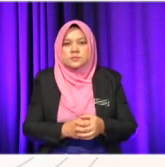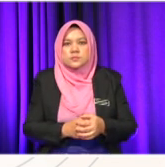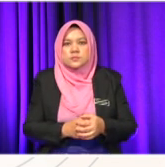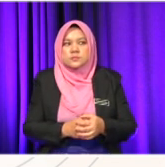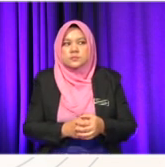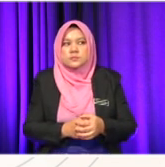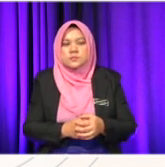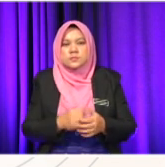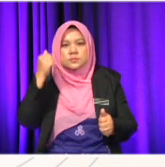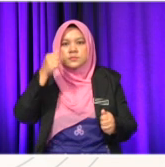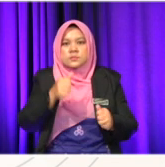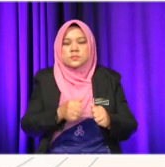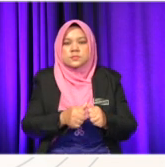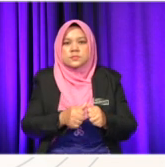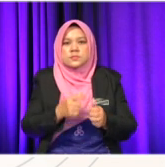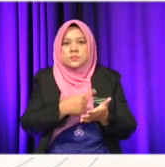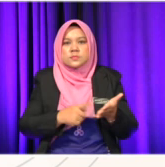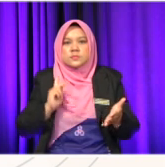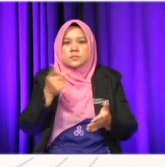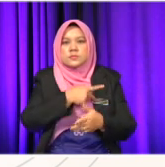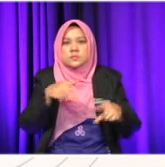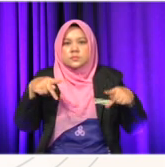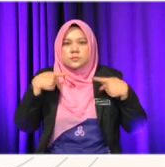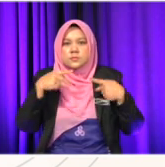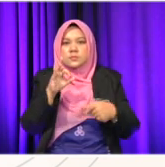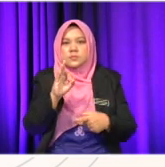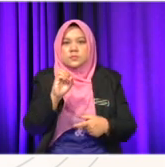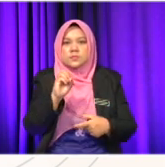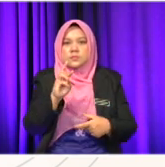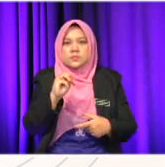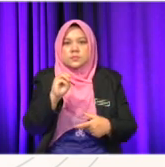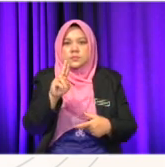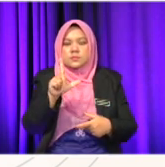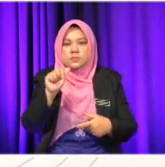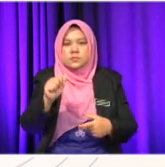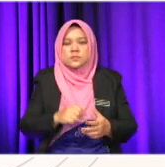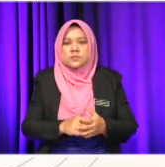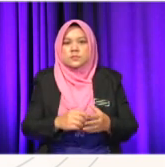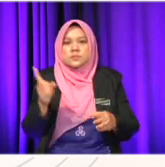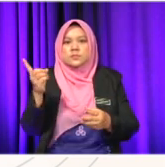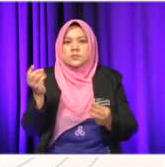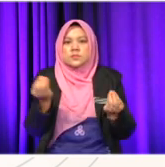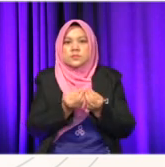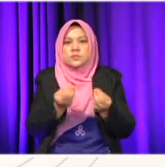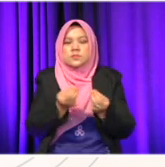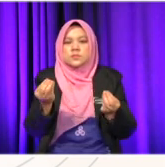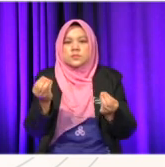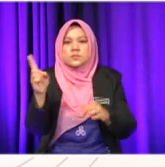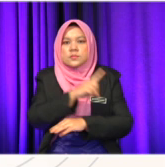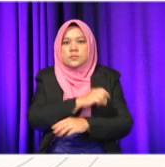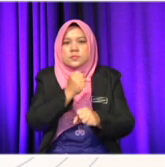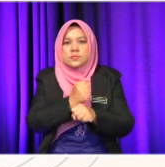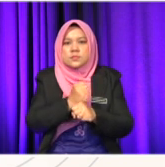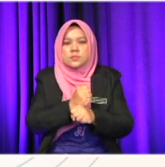ingat balik apa kita punya fomile bilangan hari bekerja kali dengan cost